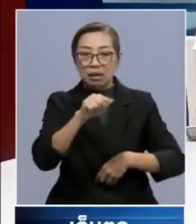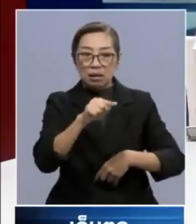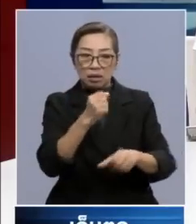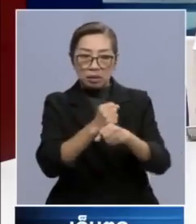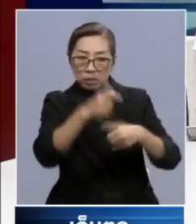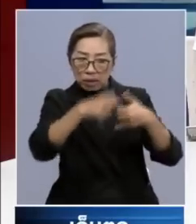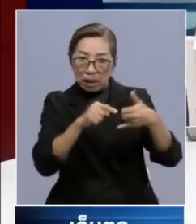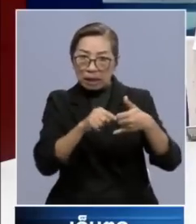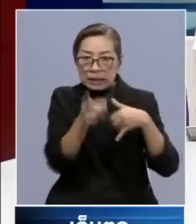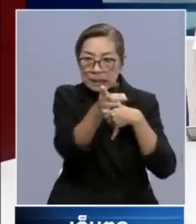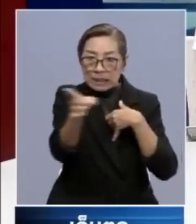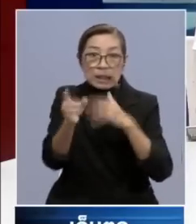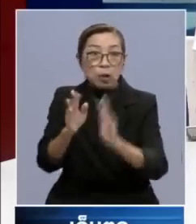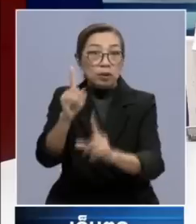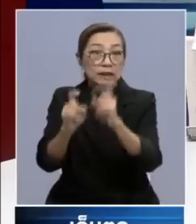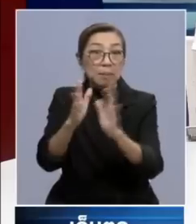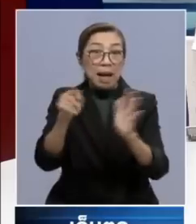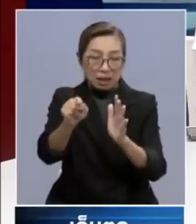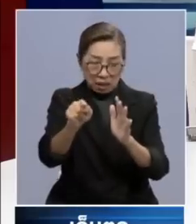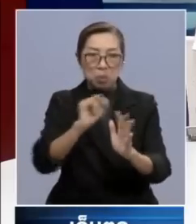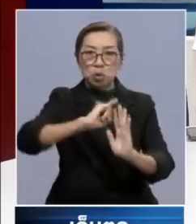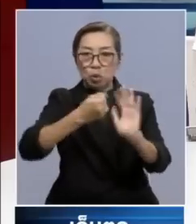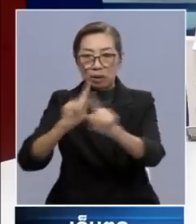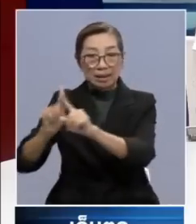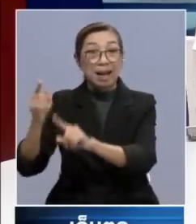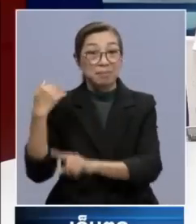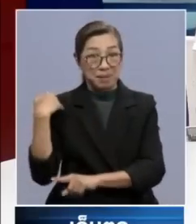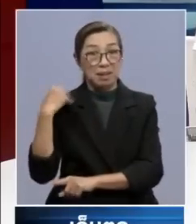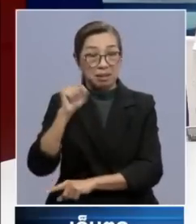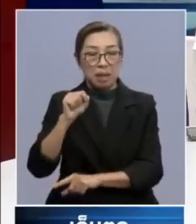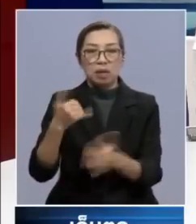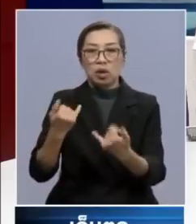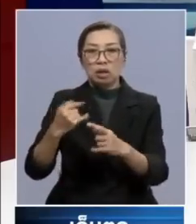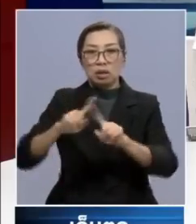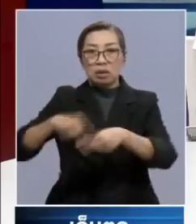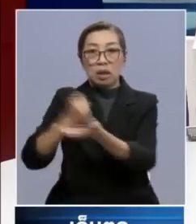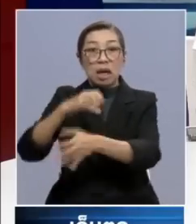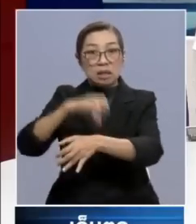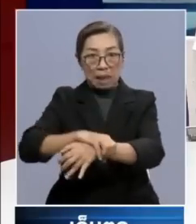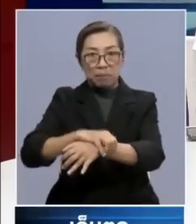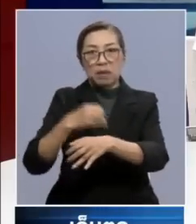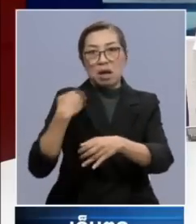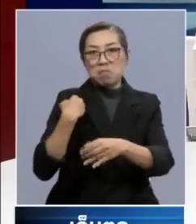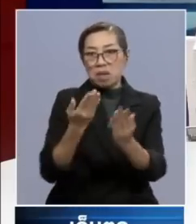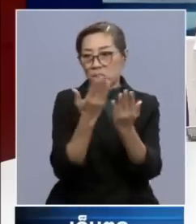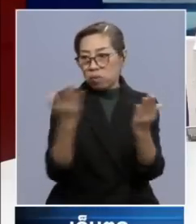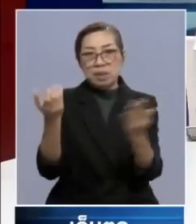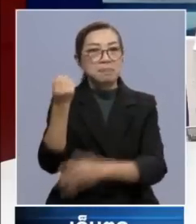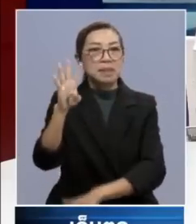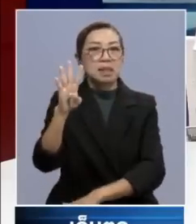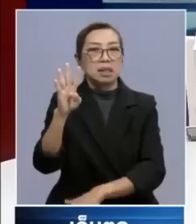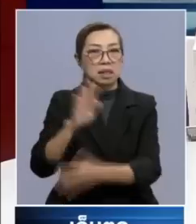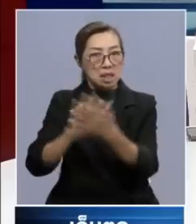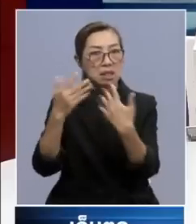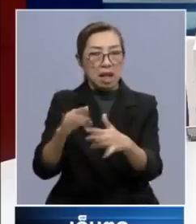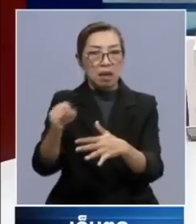องเนี่ยก็คือเกิดขึ้นในหลายพื้นที่ล่าสุดนะครับในส่วนของหมายจับออกมาแอมเนี่ยถูกออกหมายจับ14หมายเป็นที่เรียบร้อยแล้วนะครับขณะ